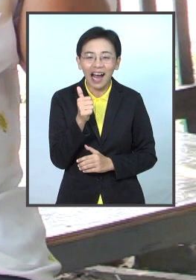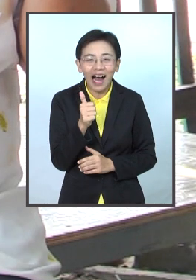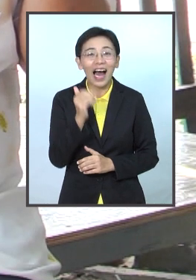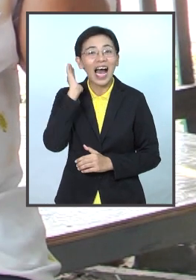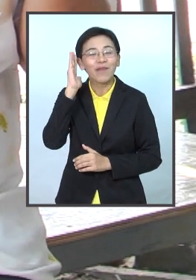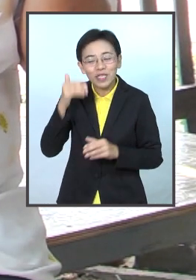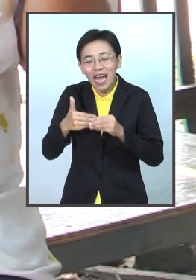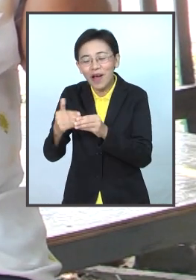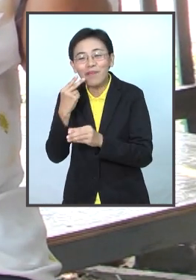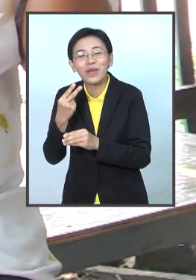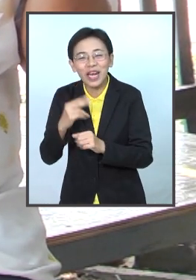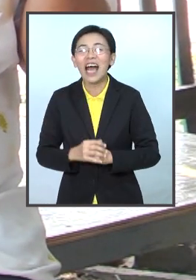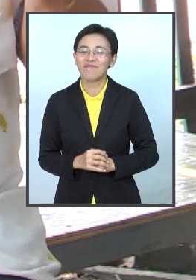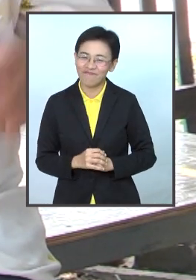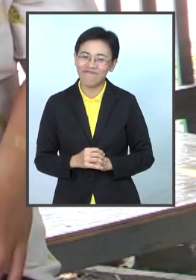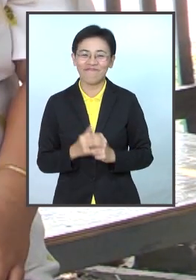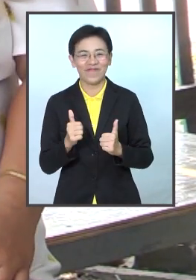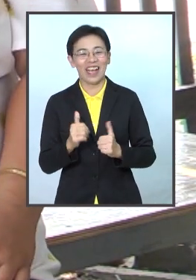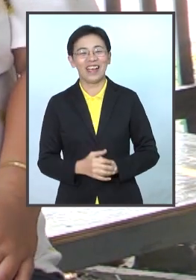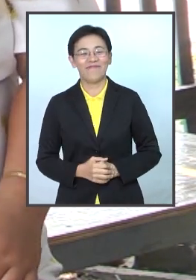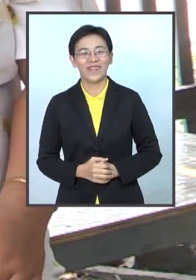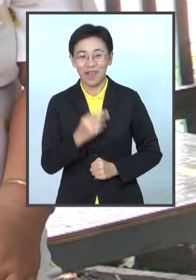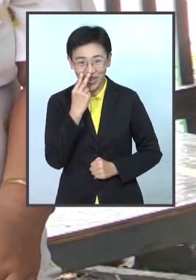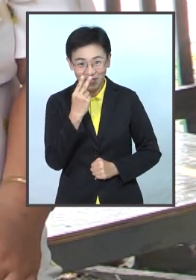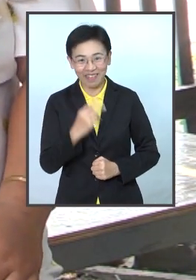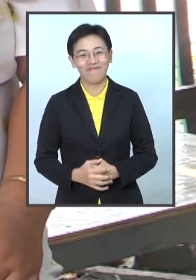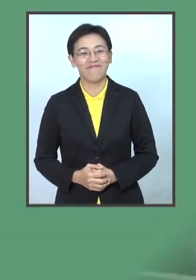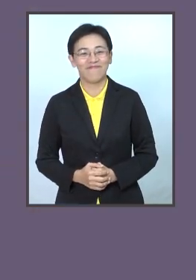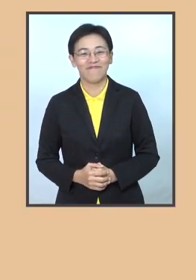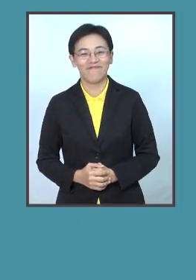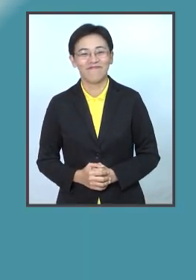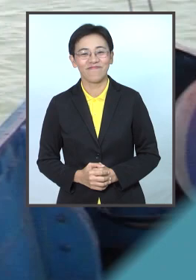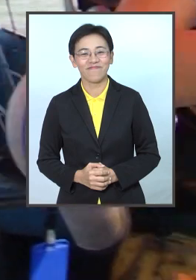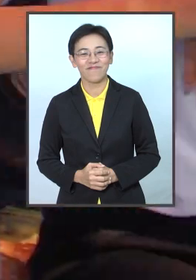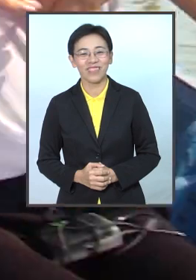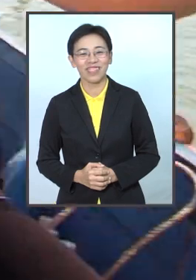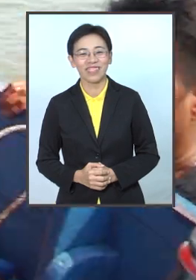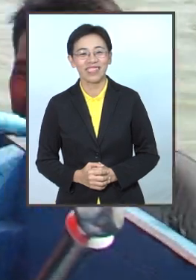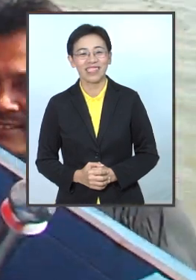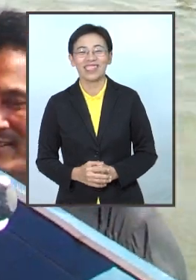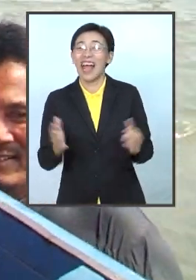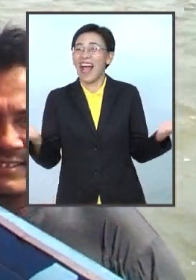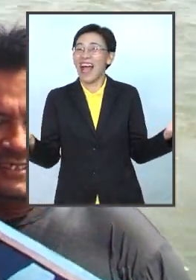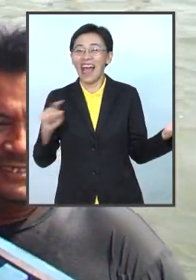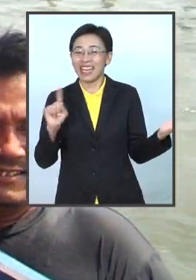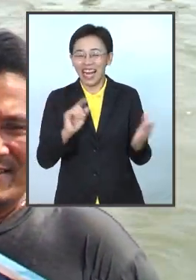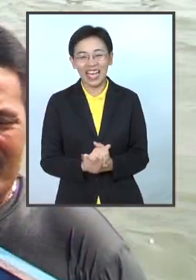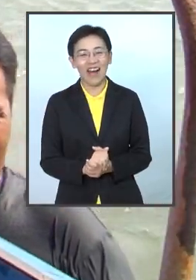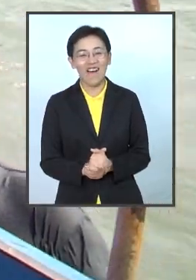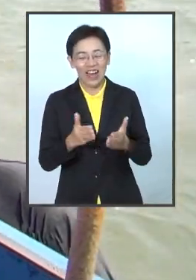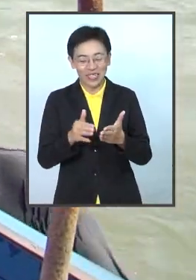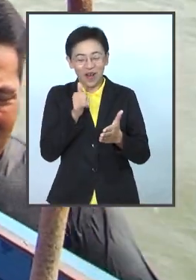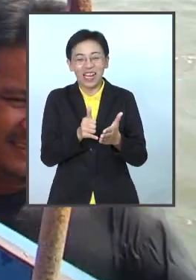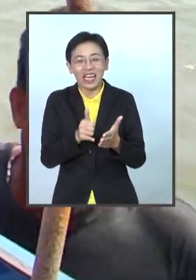านพานำไปดูเลยค่ะ ได้เลยค่ะไปกันค่ะทะดาและตอนนี้นะคะ